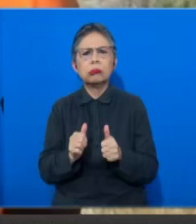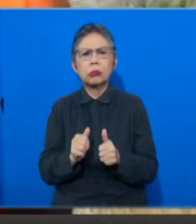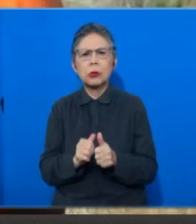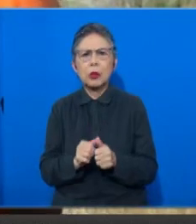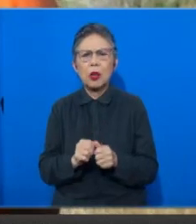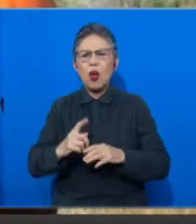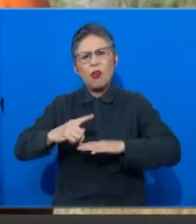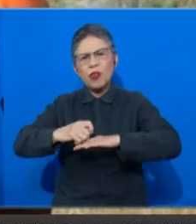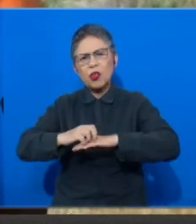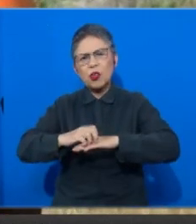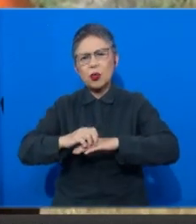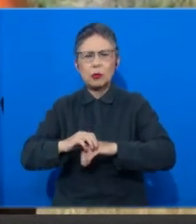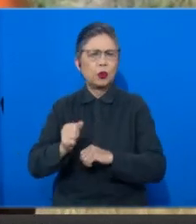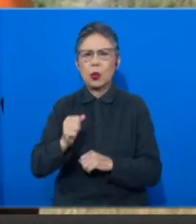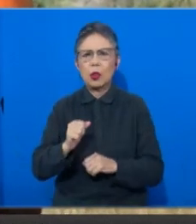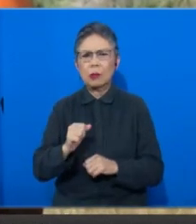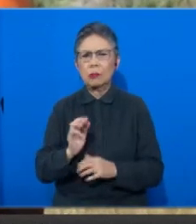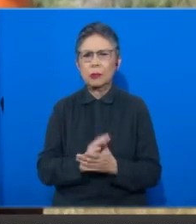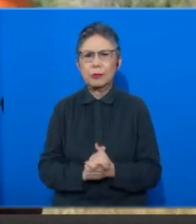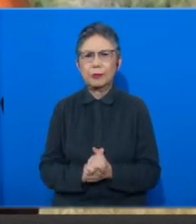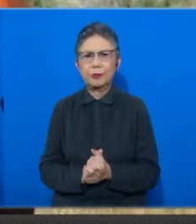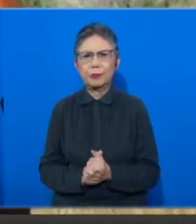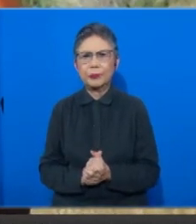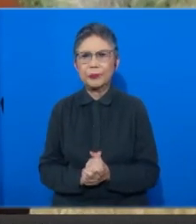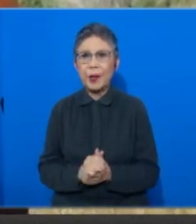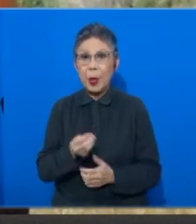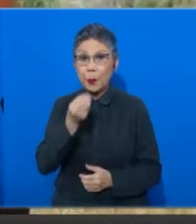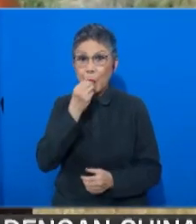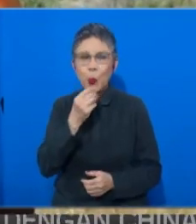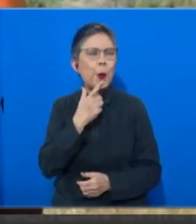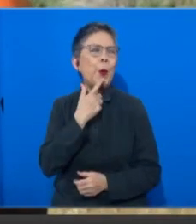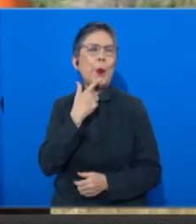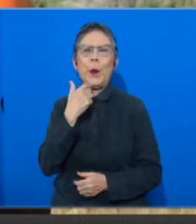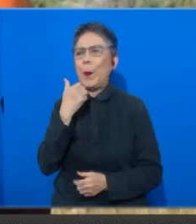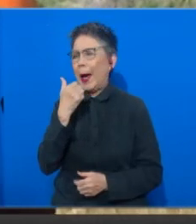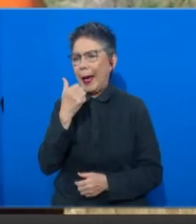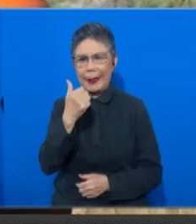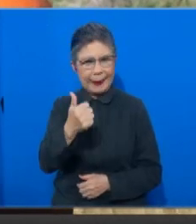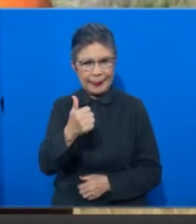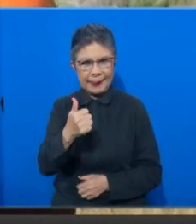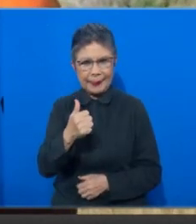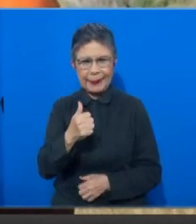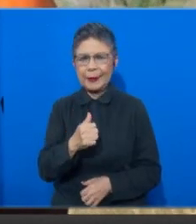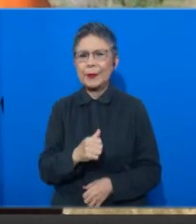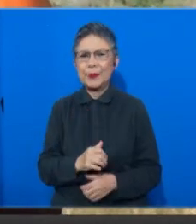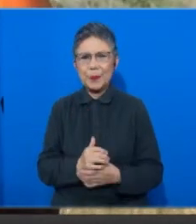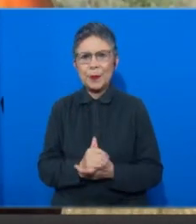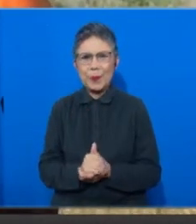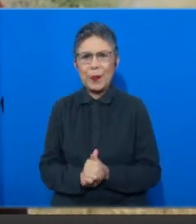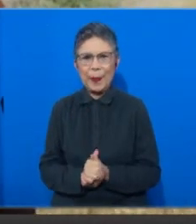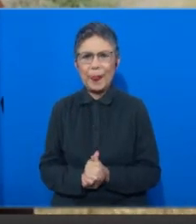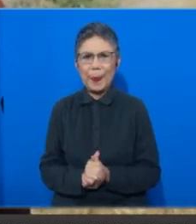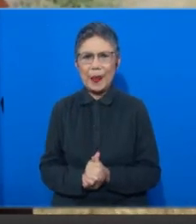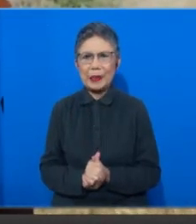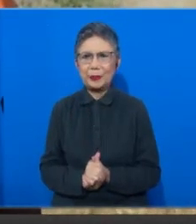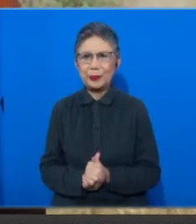virus agak kuat. Untuk rasa gimana? Manisnya enak, duitnya bisa sampai 8 sampai 10.